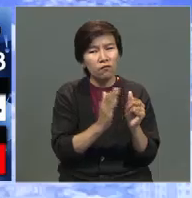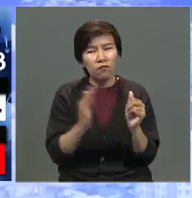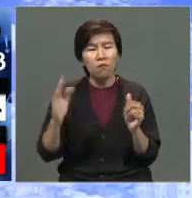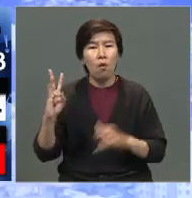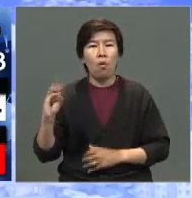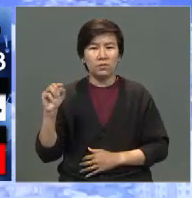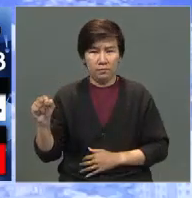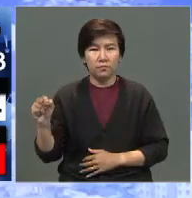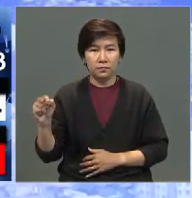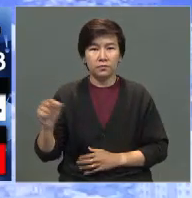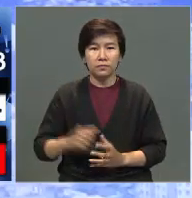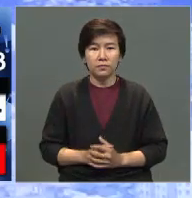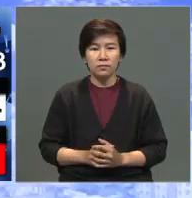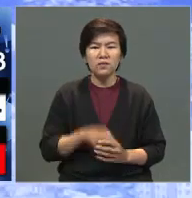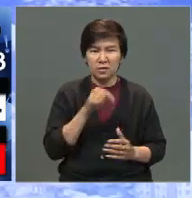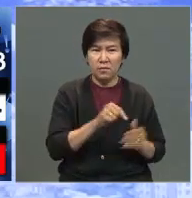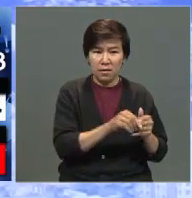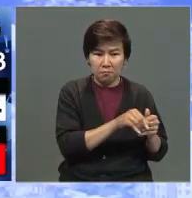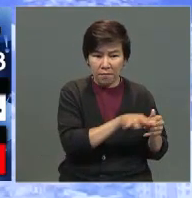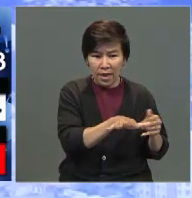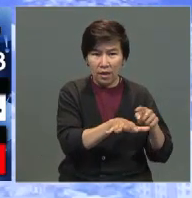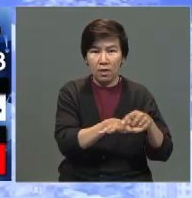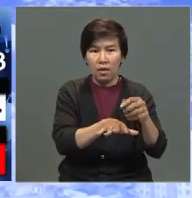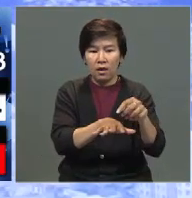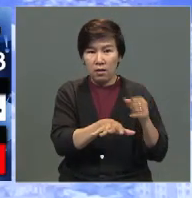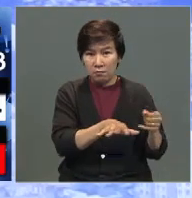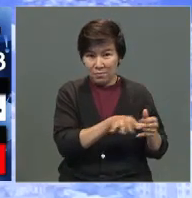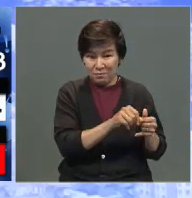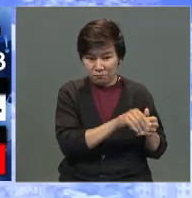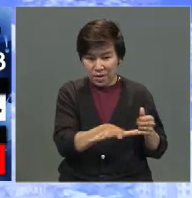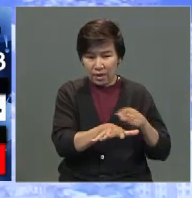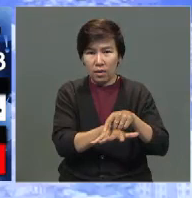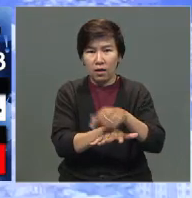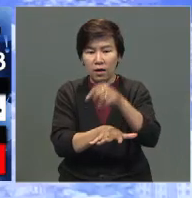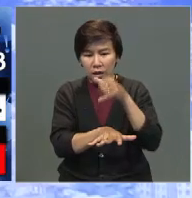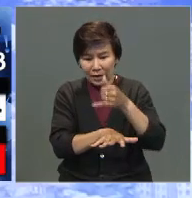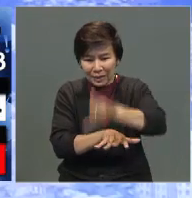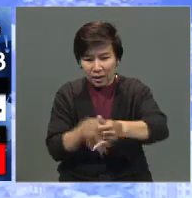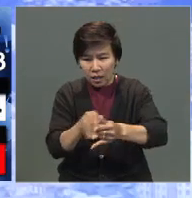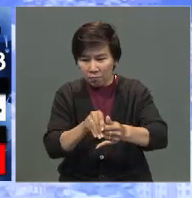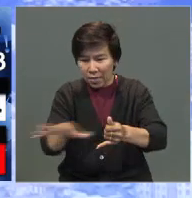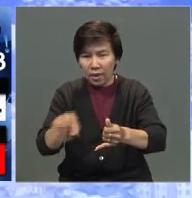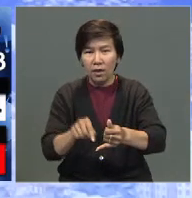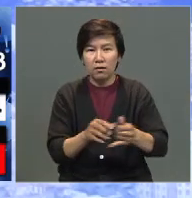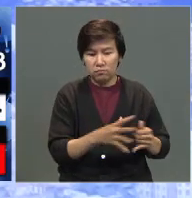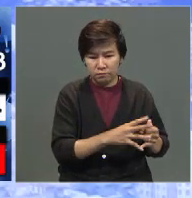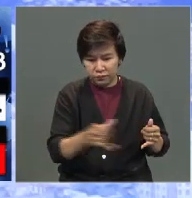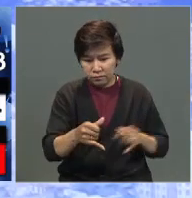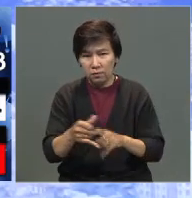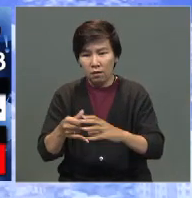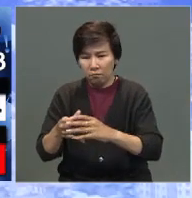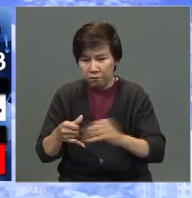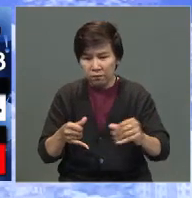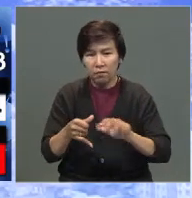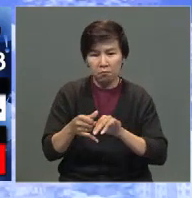ที่เราพูดกันหลายๆครั้งทับศัพท์ไปเจนเนอเรชั่นที่หนึ่งที่ติดเชื้อส่งต่อมา2และไปถึง 3รับไปถึงนี่คือเหตุผลว่า 60วัน